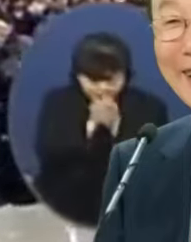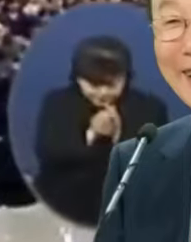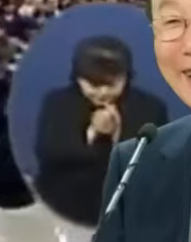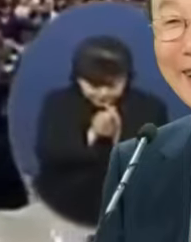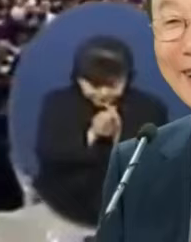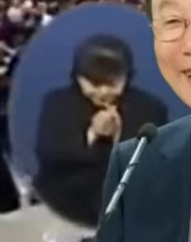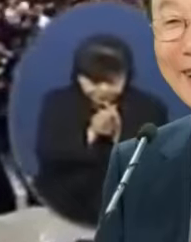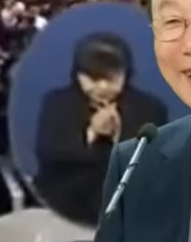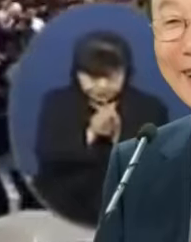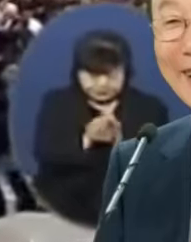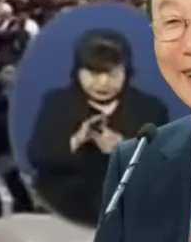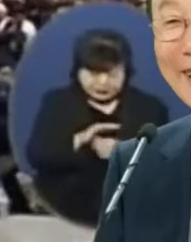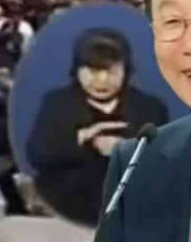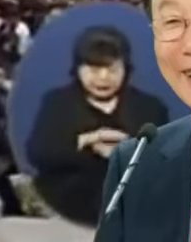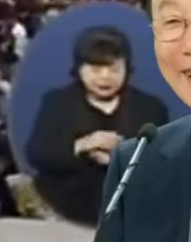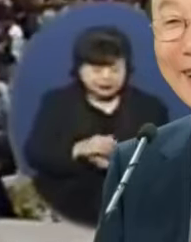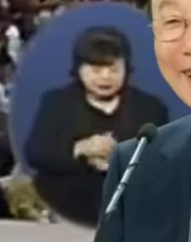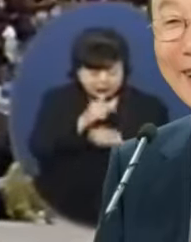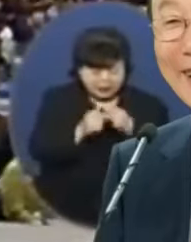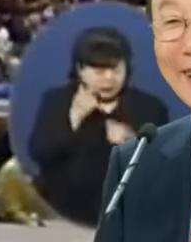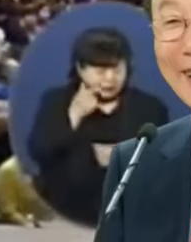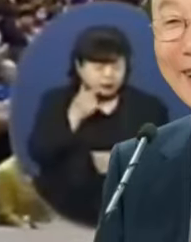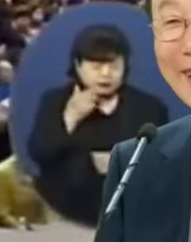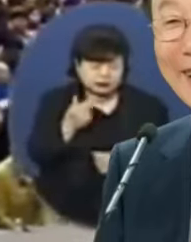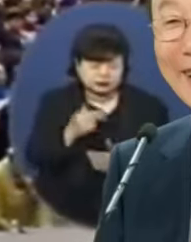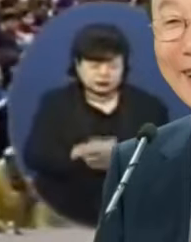기도드리겠습니다. 사랑하신 우리 아버지 하나님,